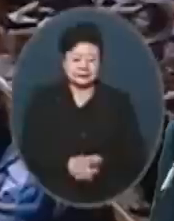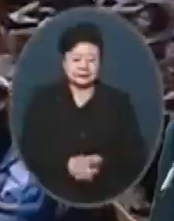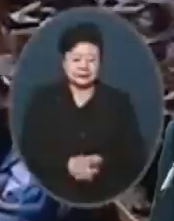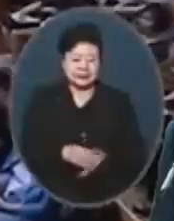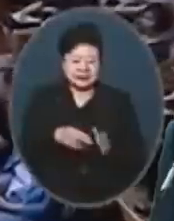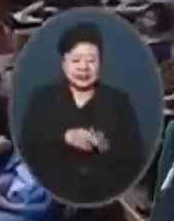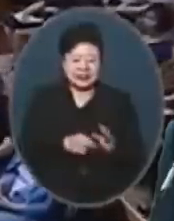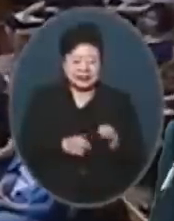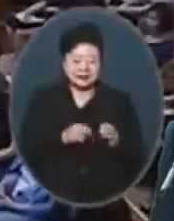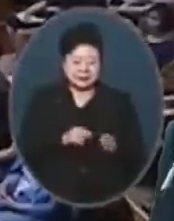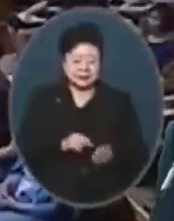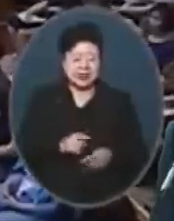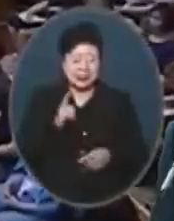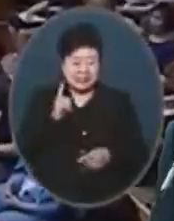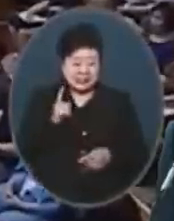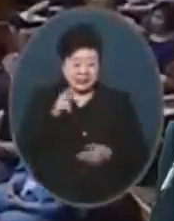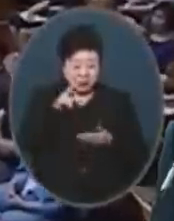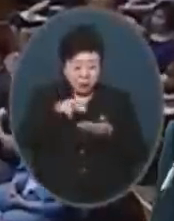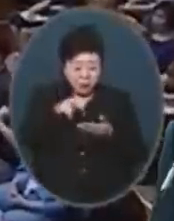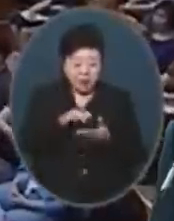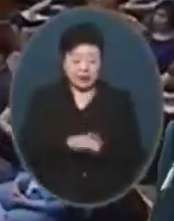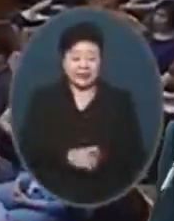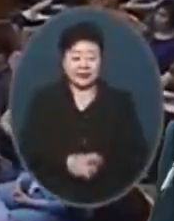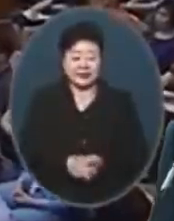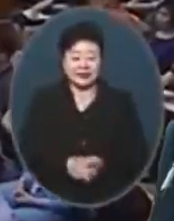이사야 43장 1절을 보면